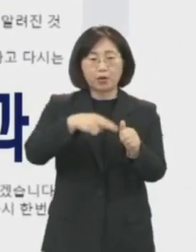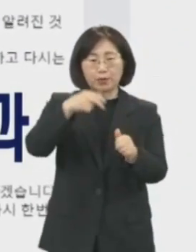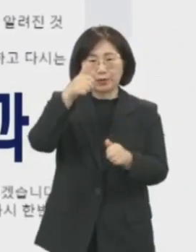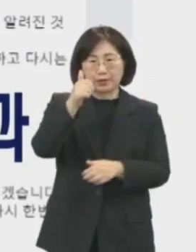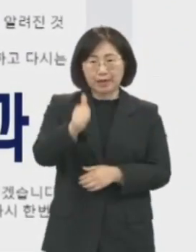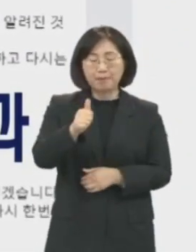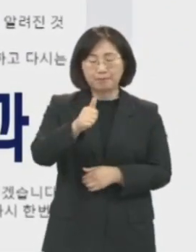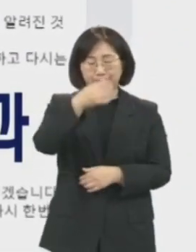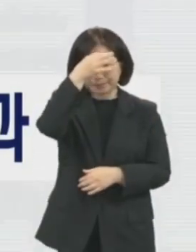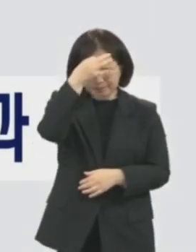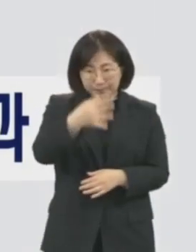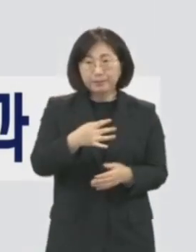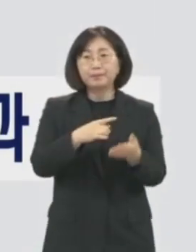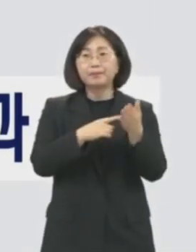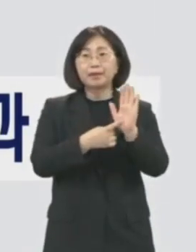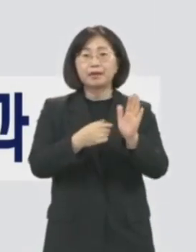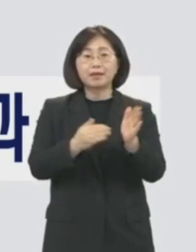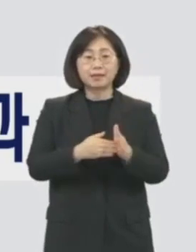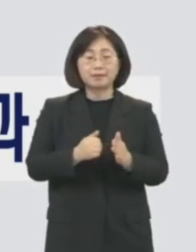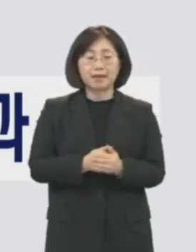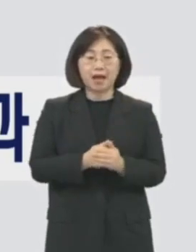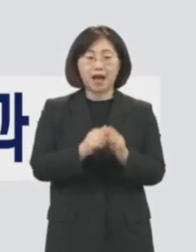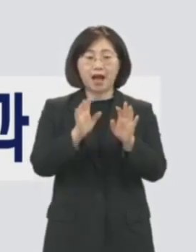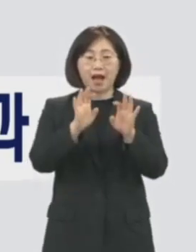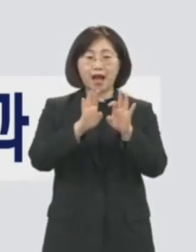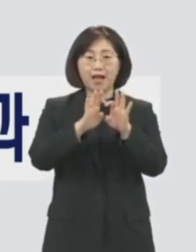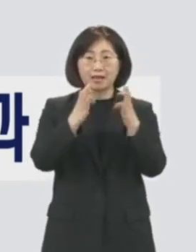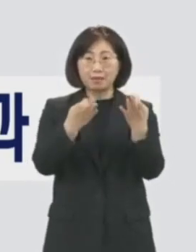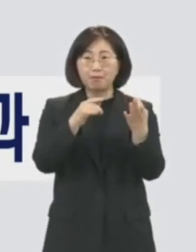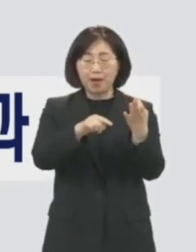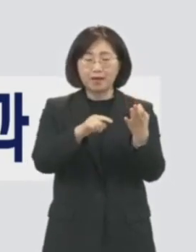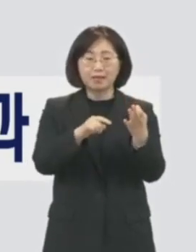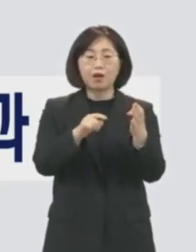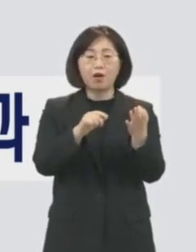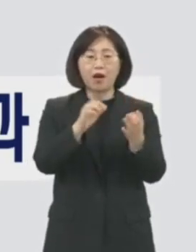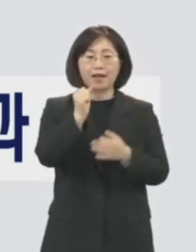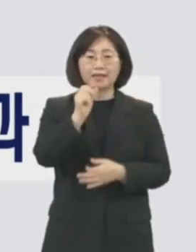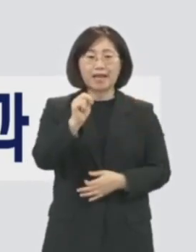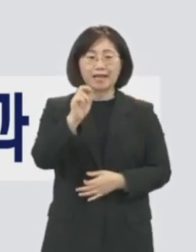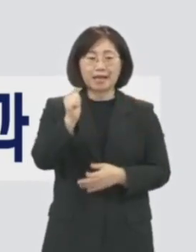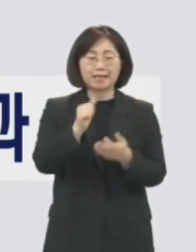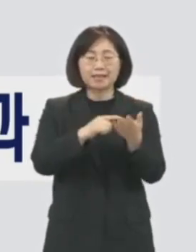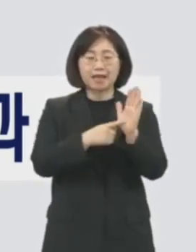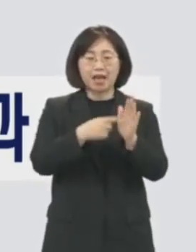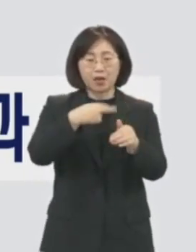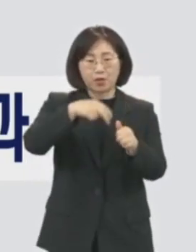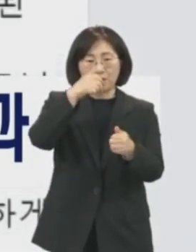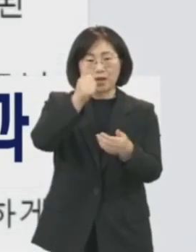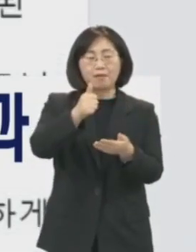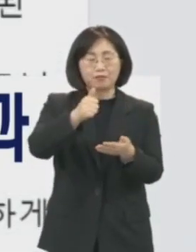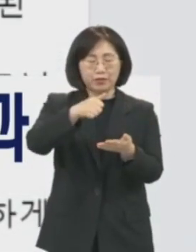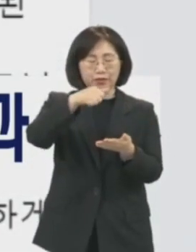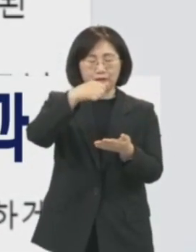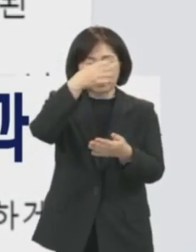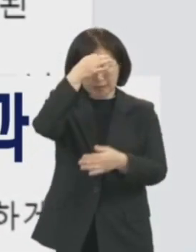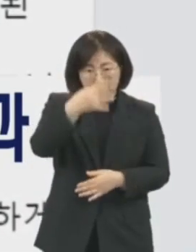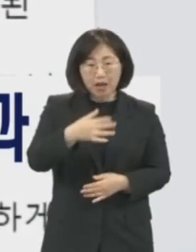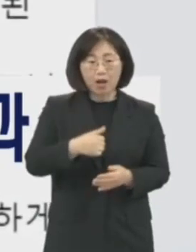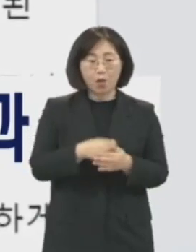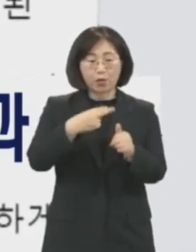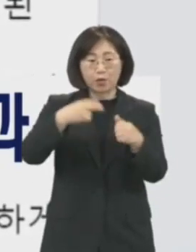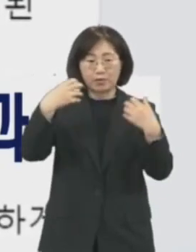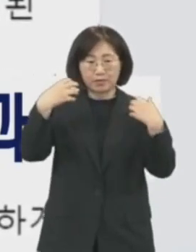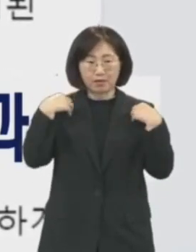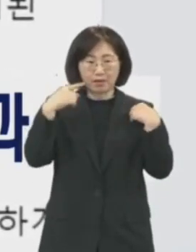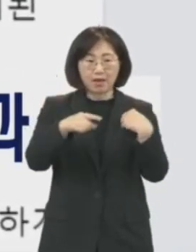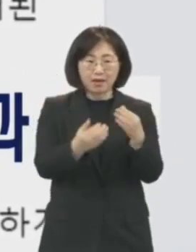사과했습니다 최교은 자신의 SNS 통해 이번 사건에 교육감으로서 깊이 사과한다며 교육성 차원에서